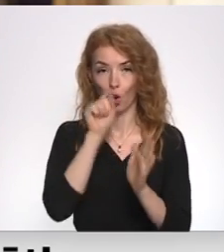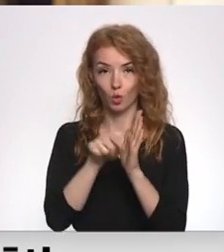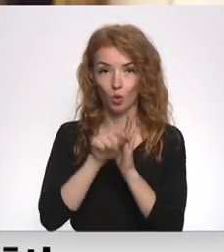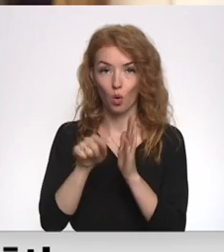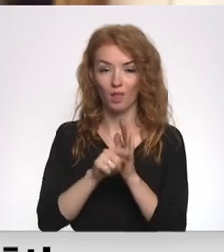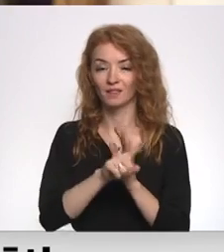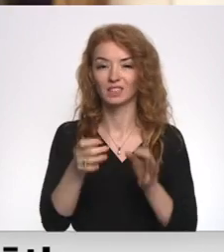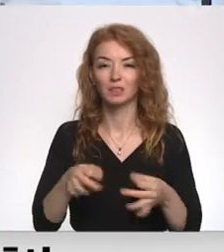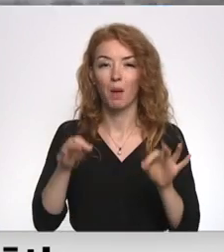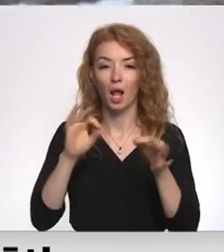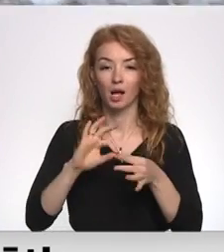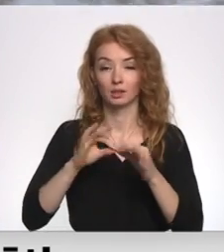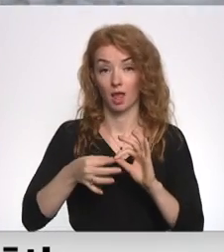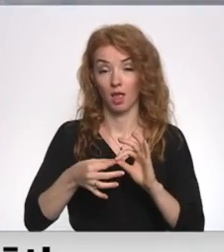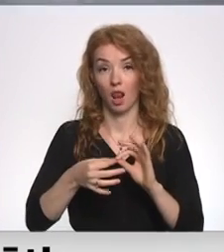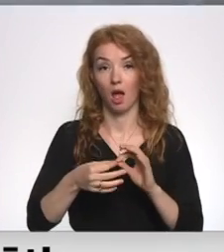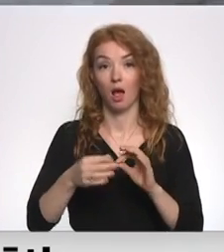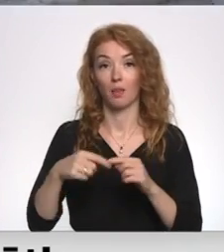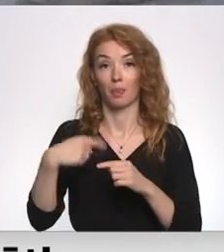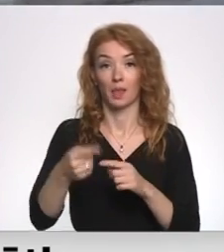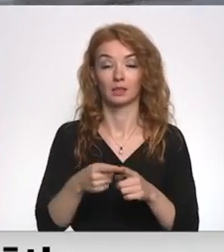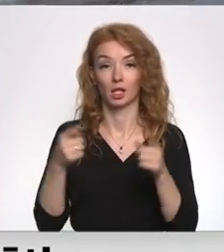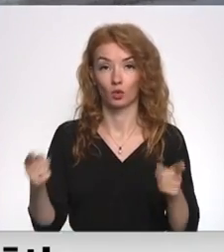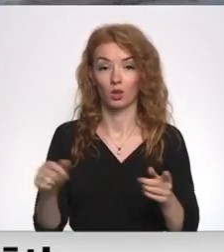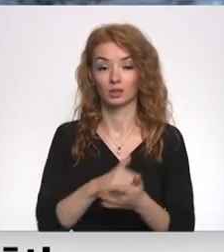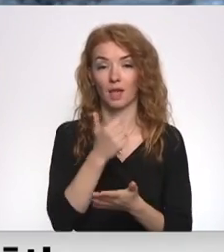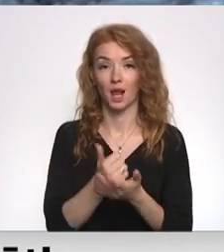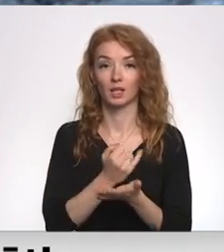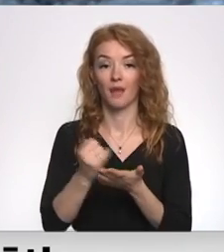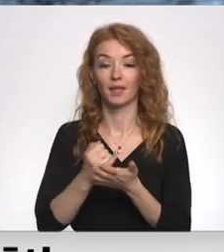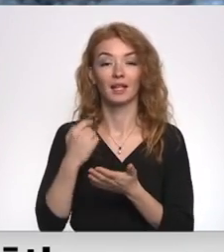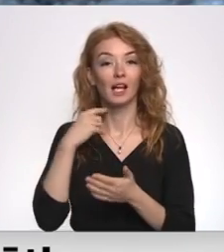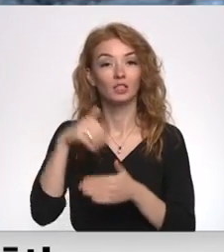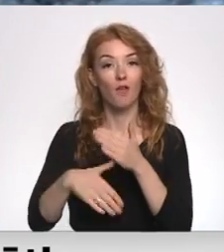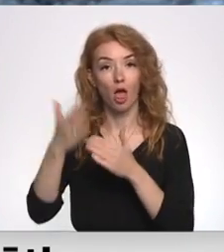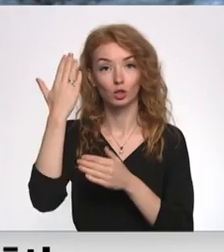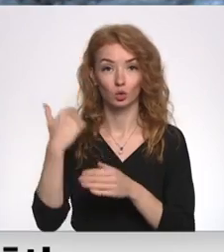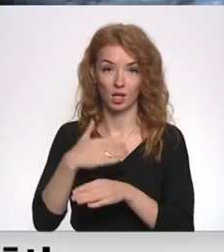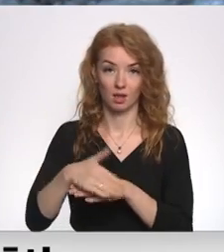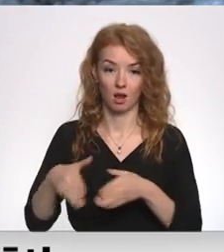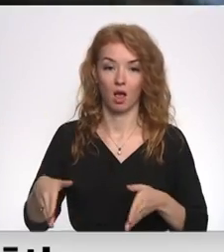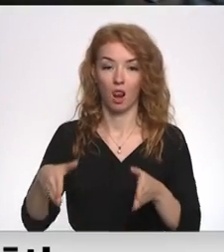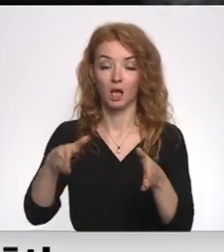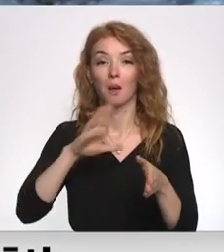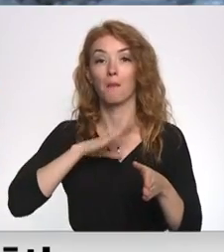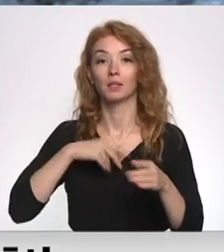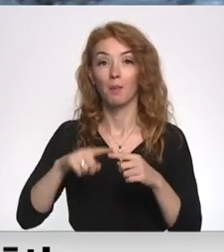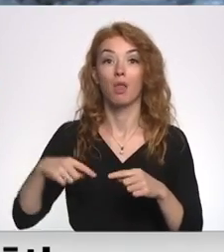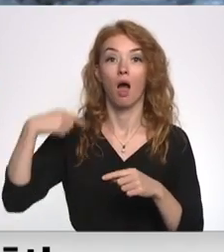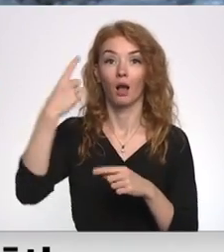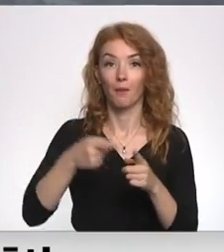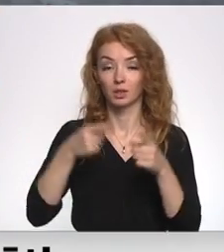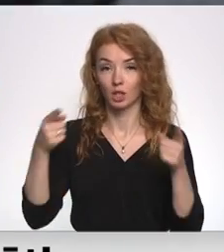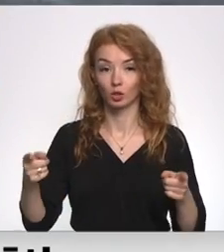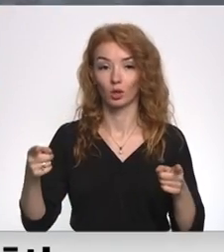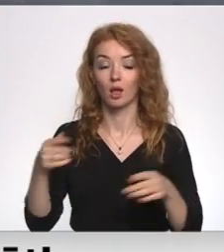pašas smalkākās detaļas. Gaidāmajā sezonā centralizēti tiks attīrītas Rīgas vēsturiskās centra ietves. Pēc tam nākamajā sezonā